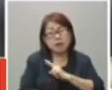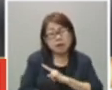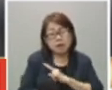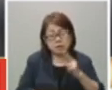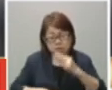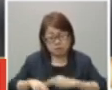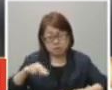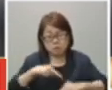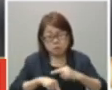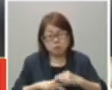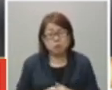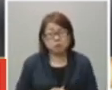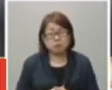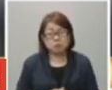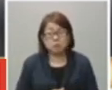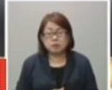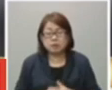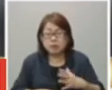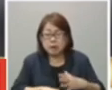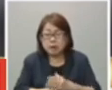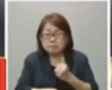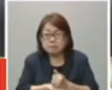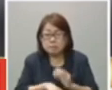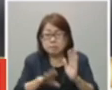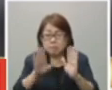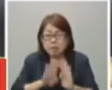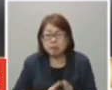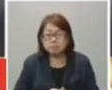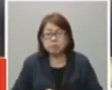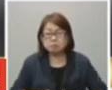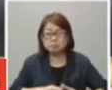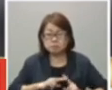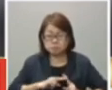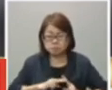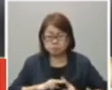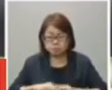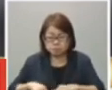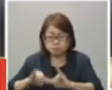การเมืองแบบเอกรัฐการเมืองแบบทอดทิ้งประชาชน